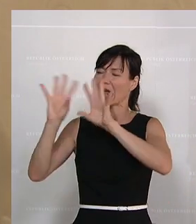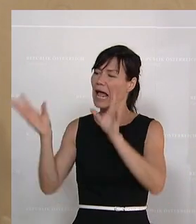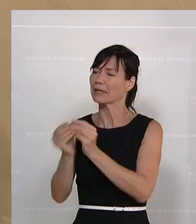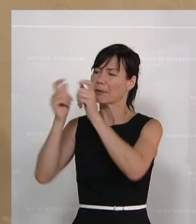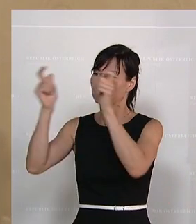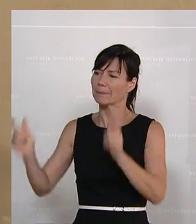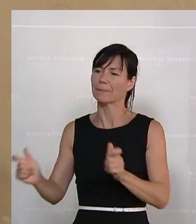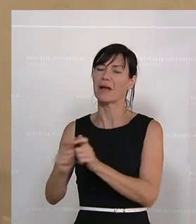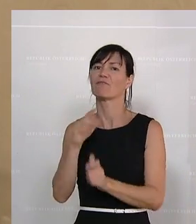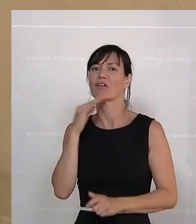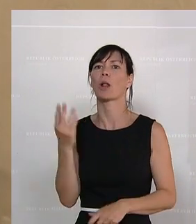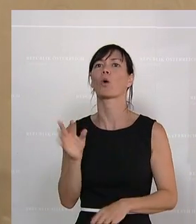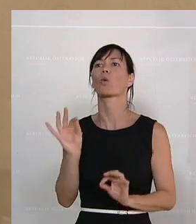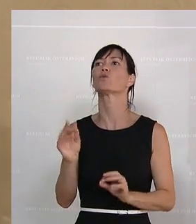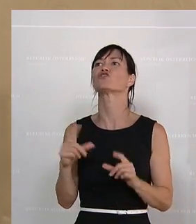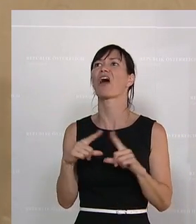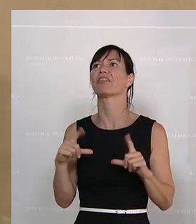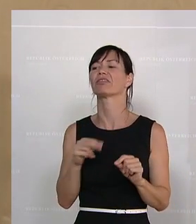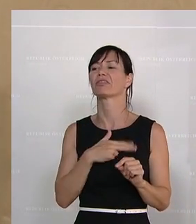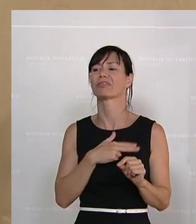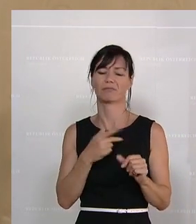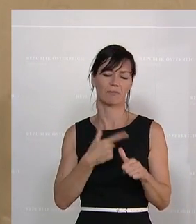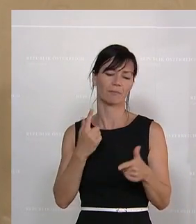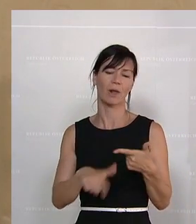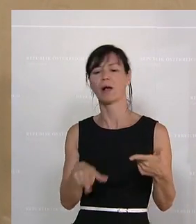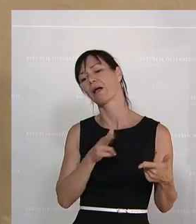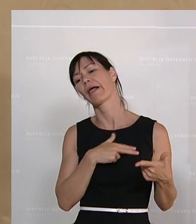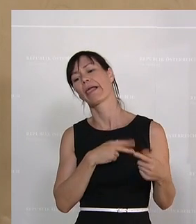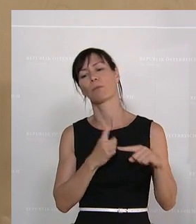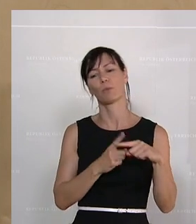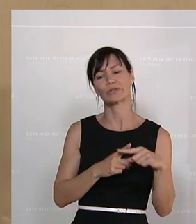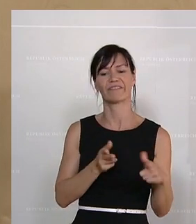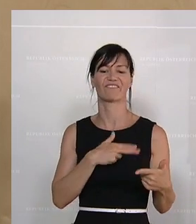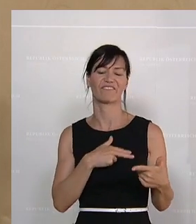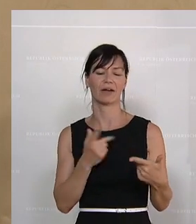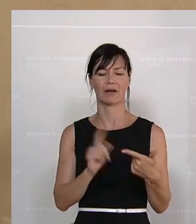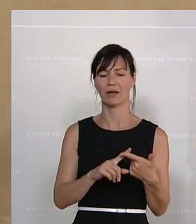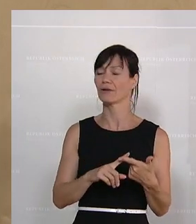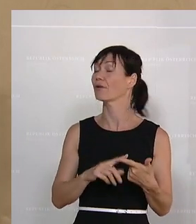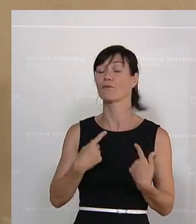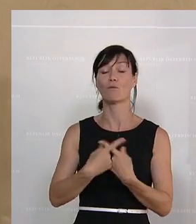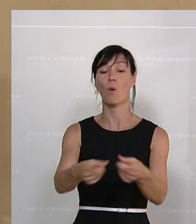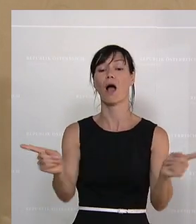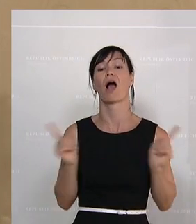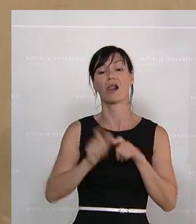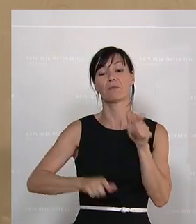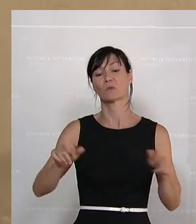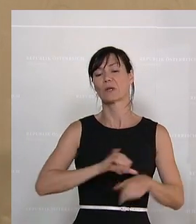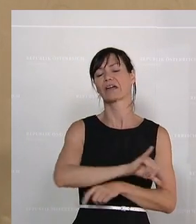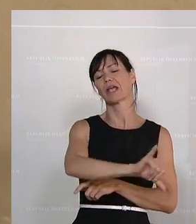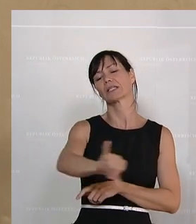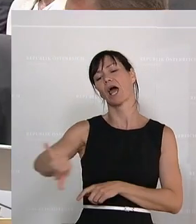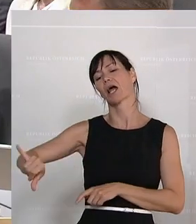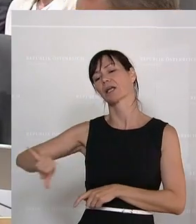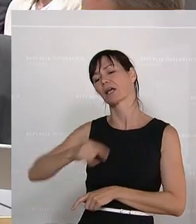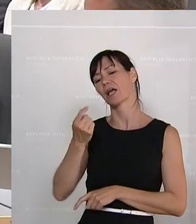gutscheinen aus boni und es ist natürlich ein paket mit der gießkanne an alle geld verteilt wird und das ist schlichtweg falsch